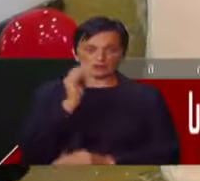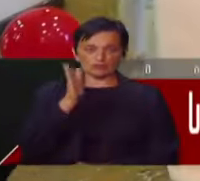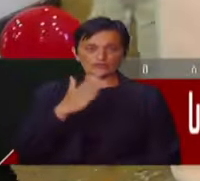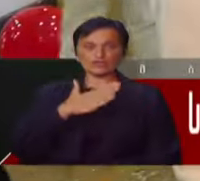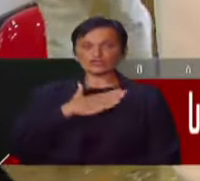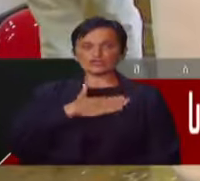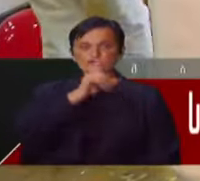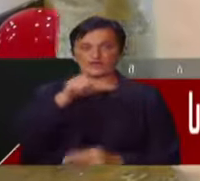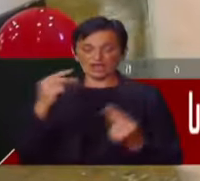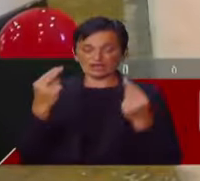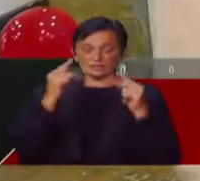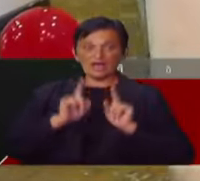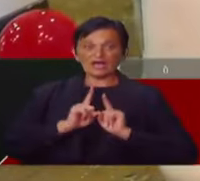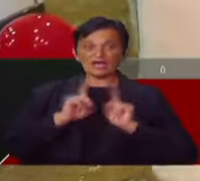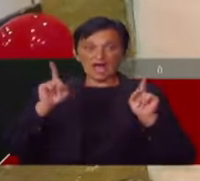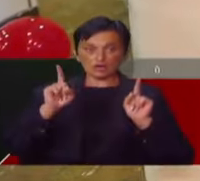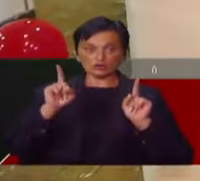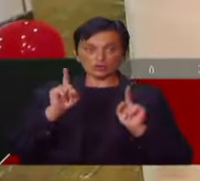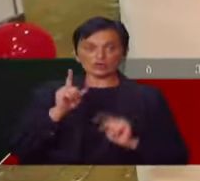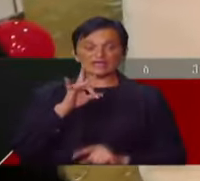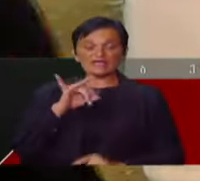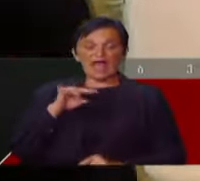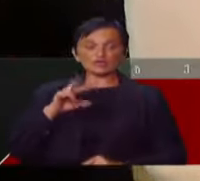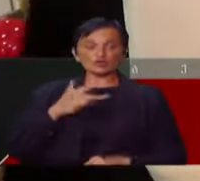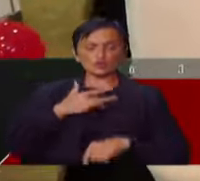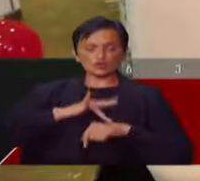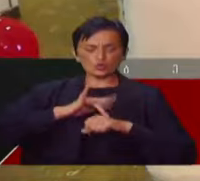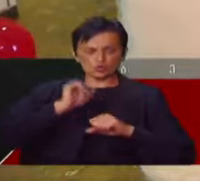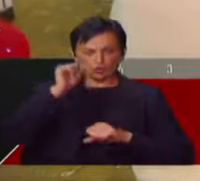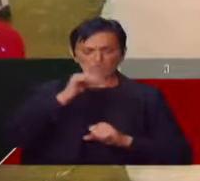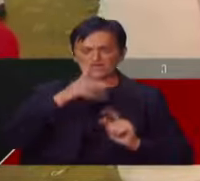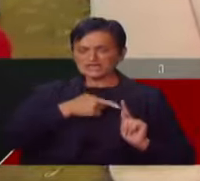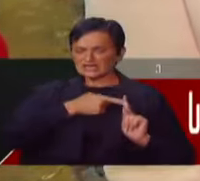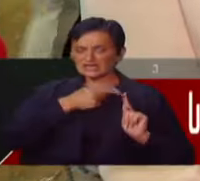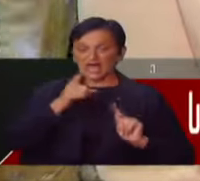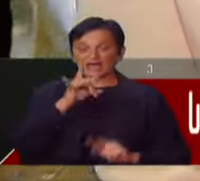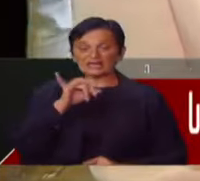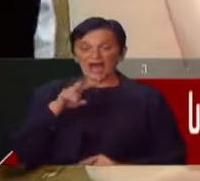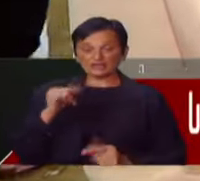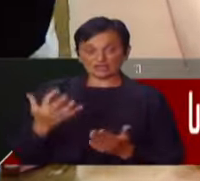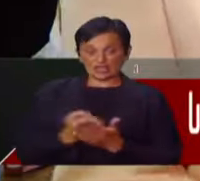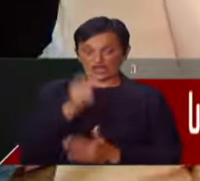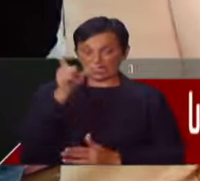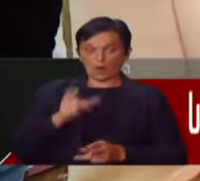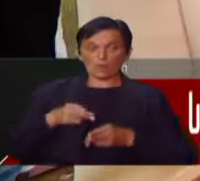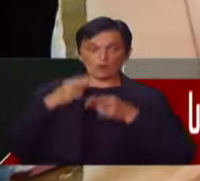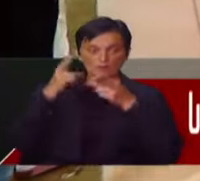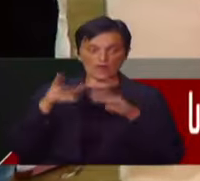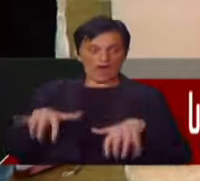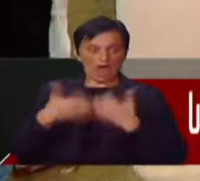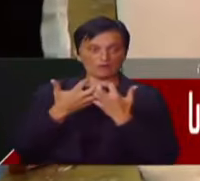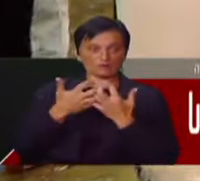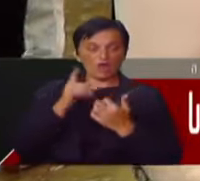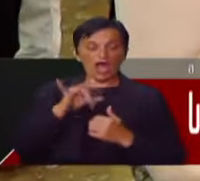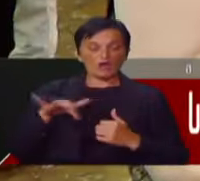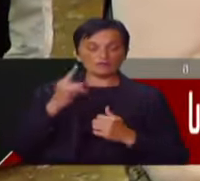ჩვენმა მაყურებელმა, განსაკუთრებულად კი რანინას გულშემატკივარმა იცის, რომ მრავალი წელია რანინას გამარჯვებული მიემგზავრება ავტომატურად